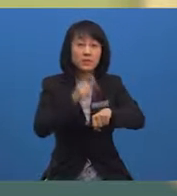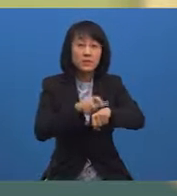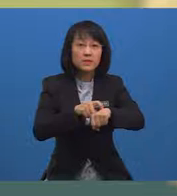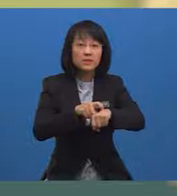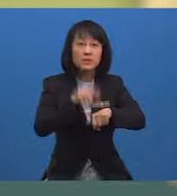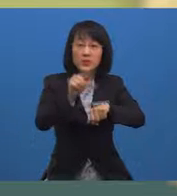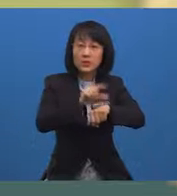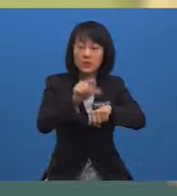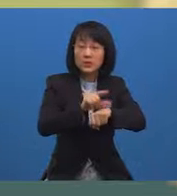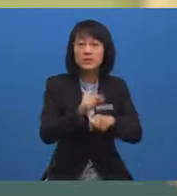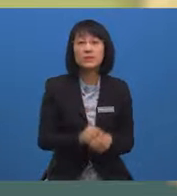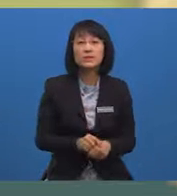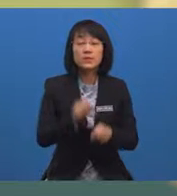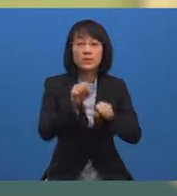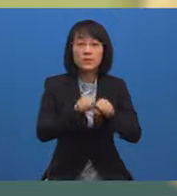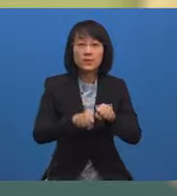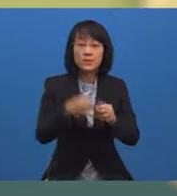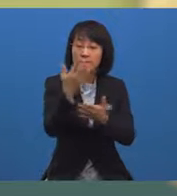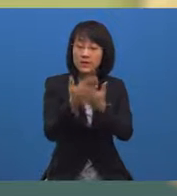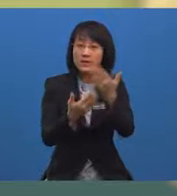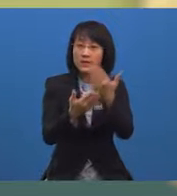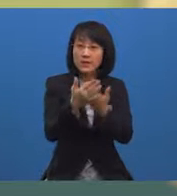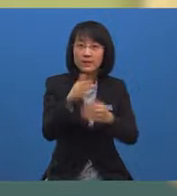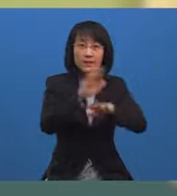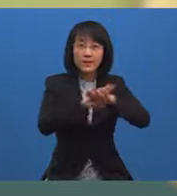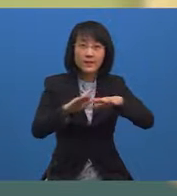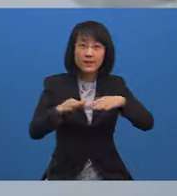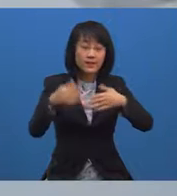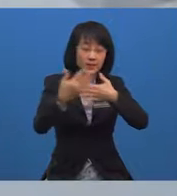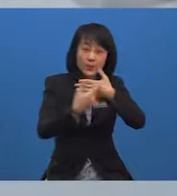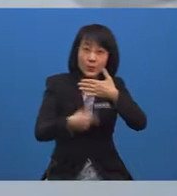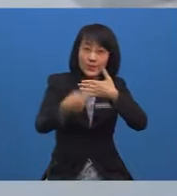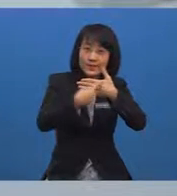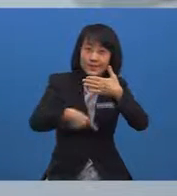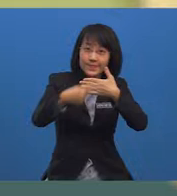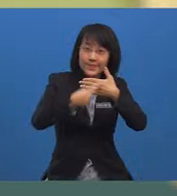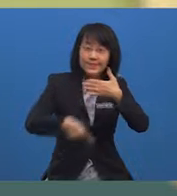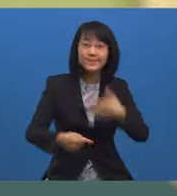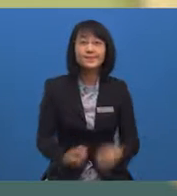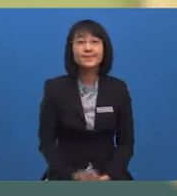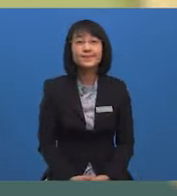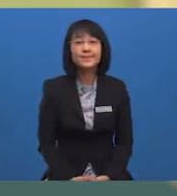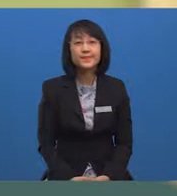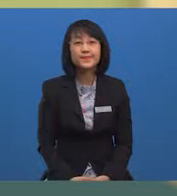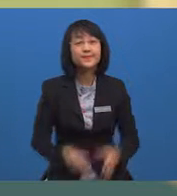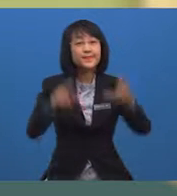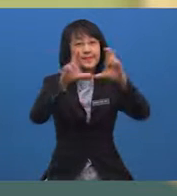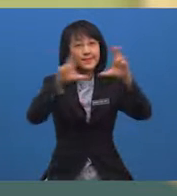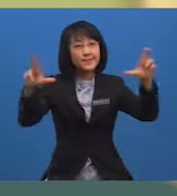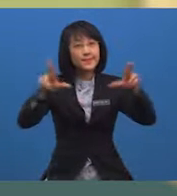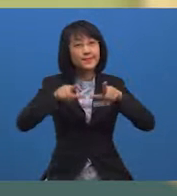skru ini supaya tangan kita tidak akan terluka. Yang keempat, pembaris